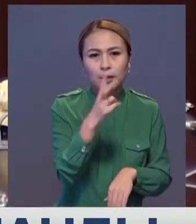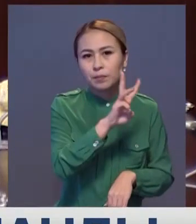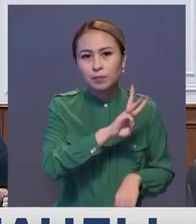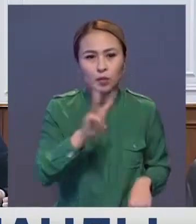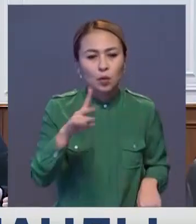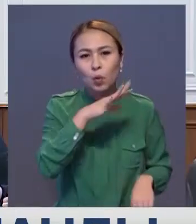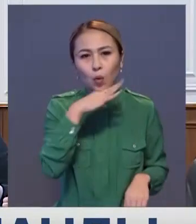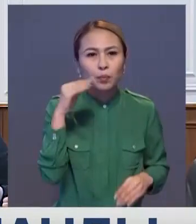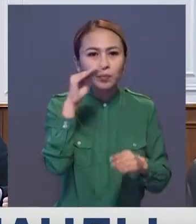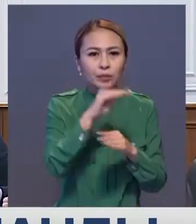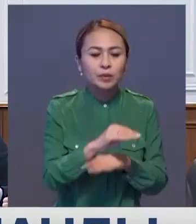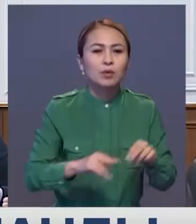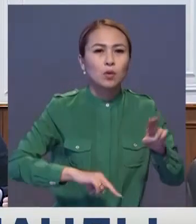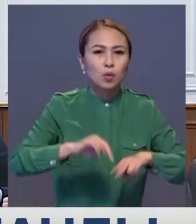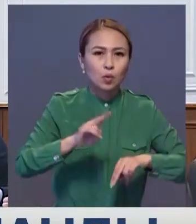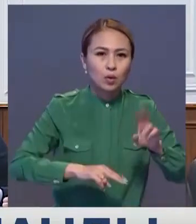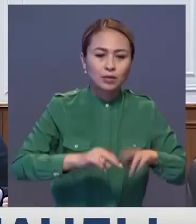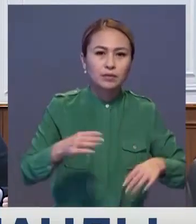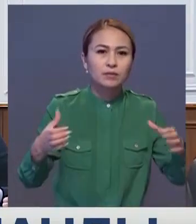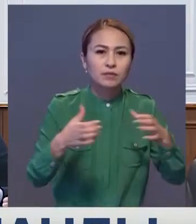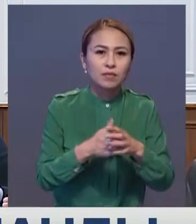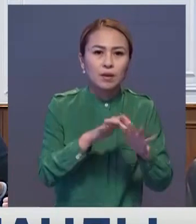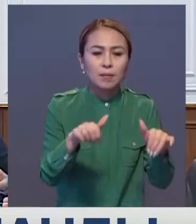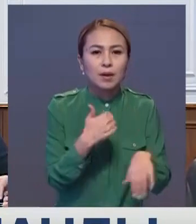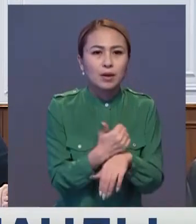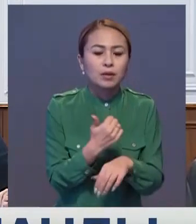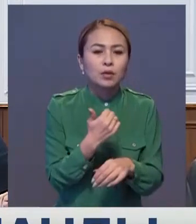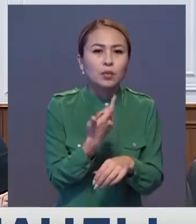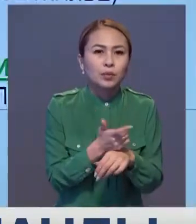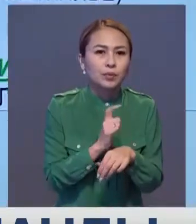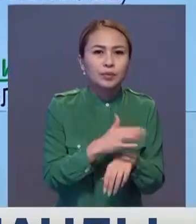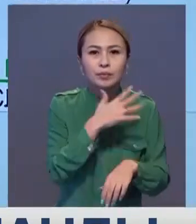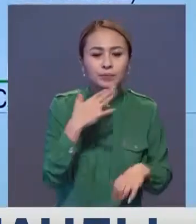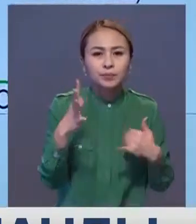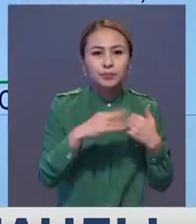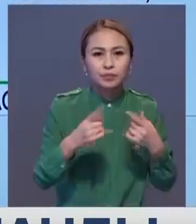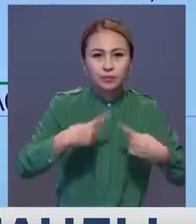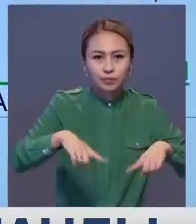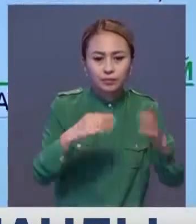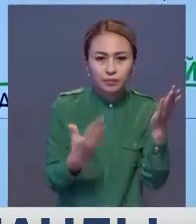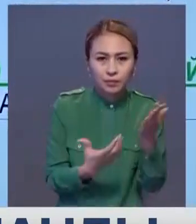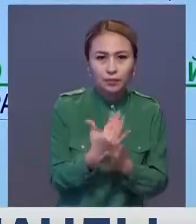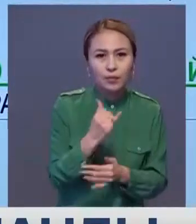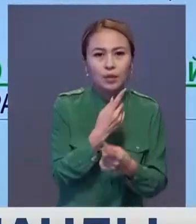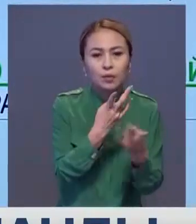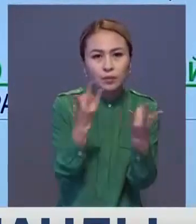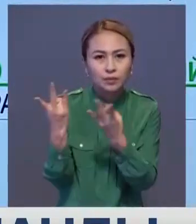метрге көп. Өңірлерде құрылыс маусымы уақытылы бастаудың маңызы зор. Жер учаскелерін уақытылы бөлу және оларға қажет инфрақұрылым